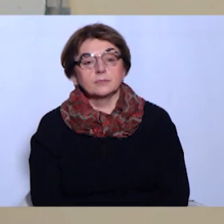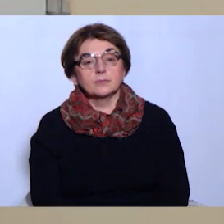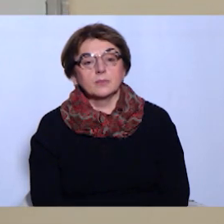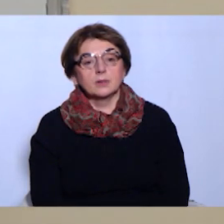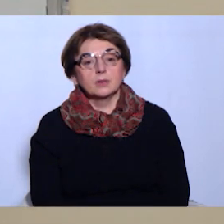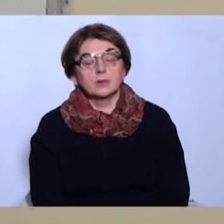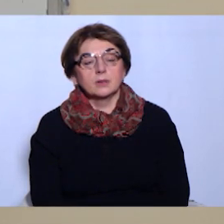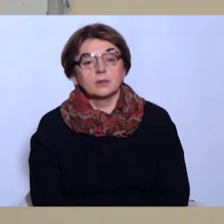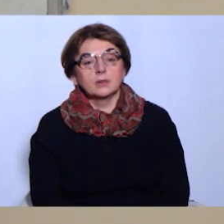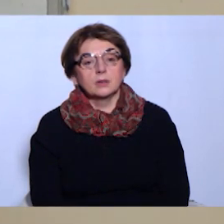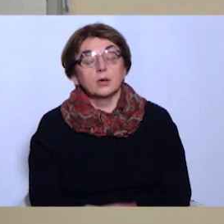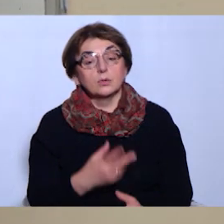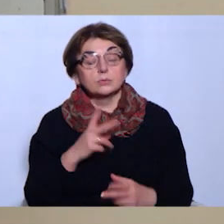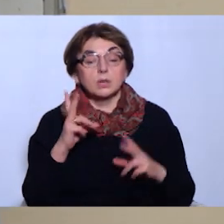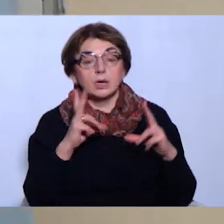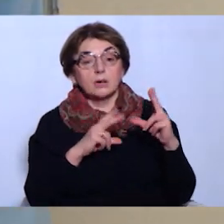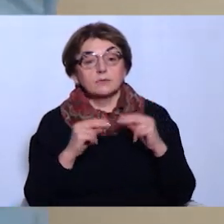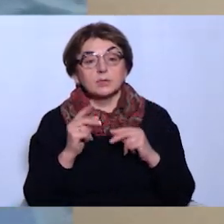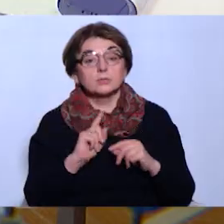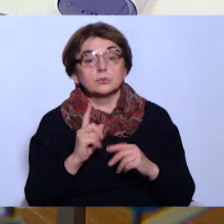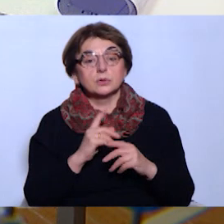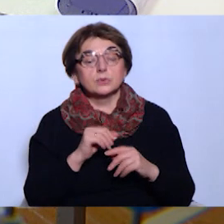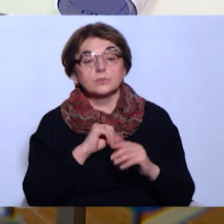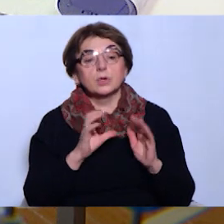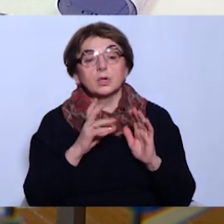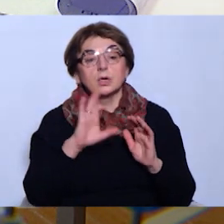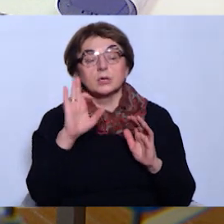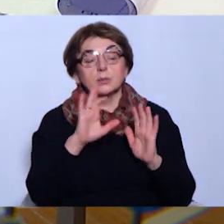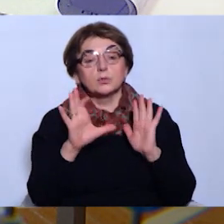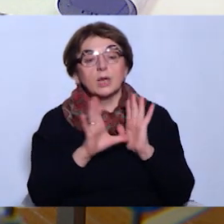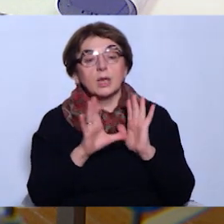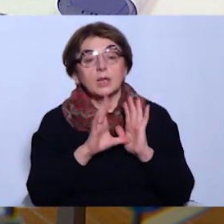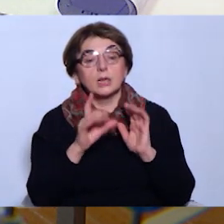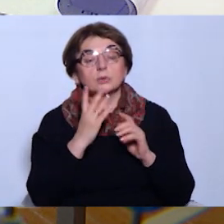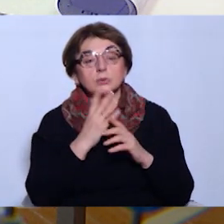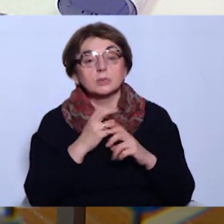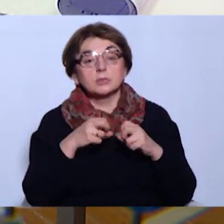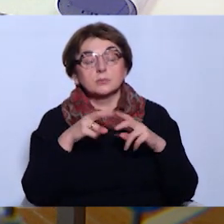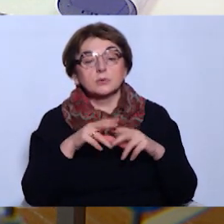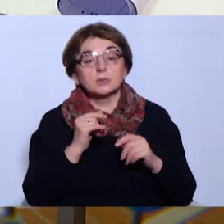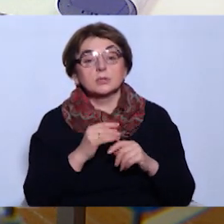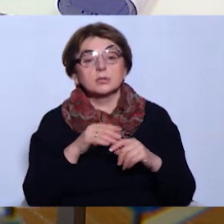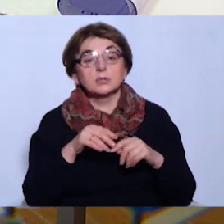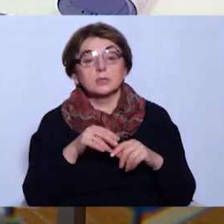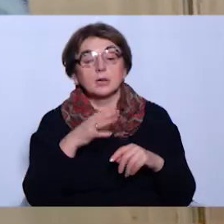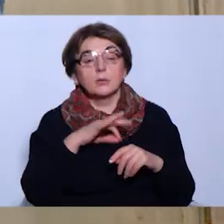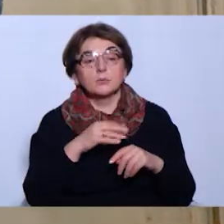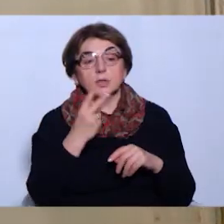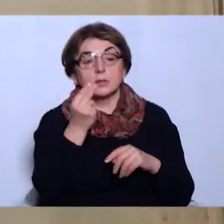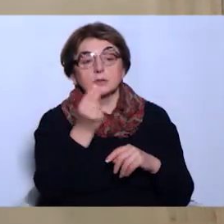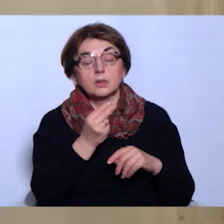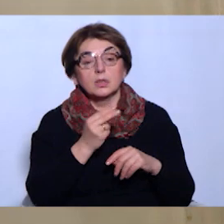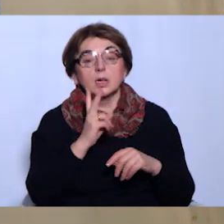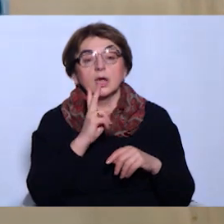მხოლოდ ერთი რაღაცა უნდა გაითვალისწინოთ, რომ ელექტრონს, თითო ელექტრონს გამოსახავთ სპინის საშუალებით